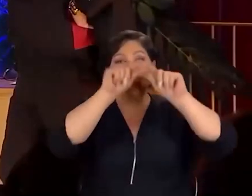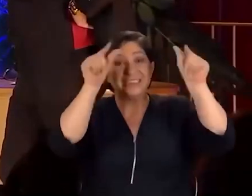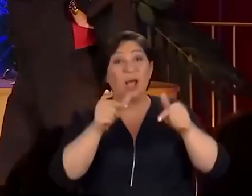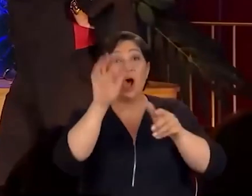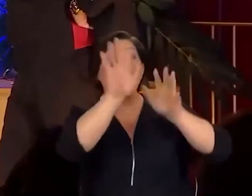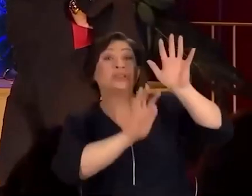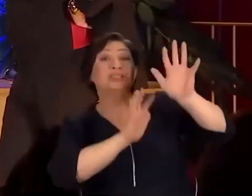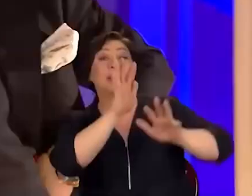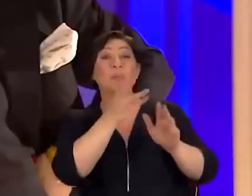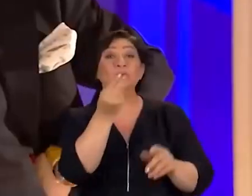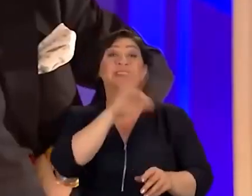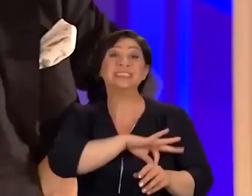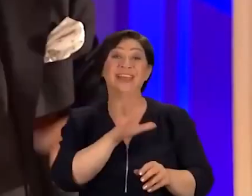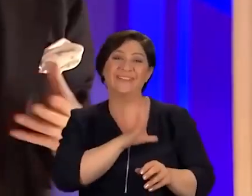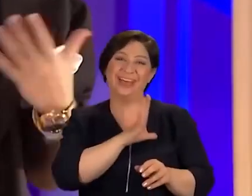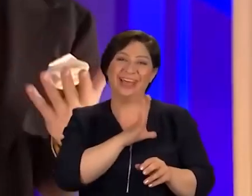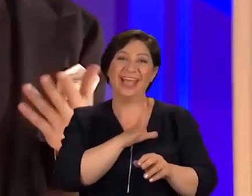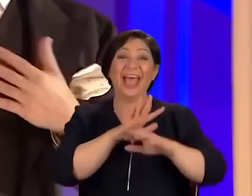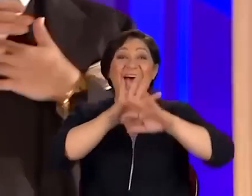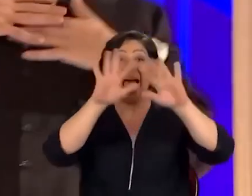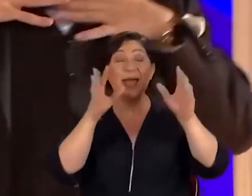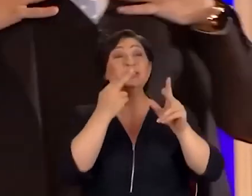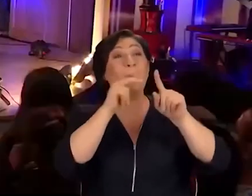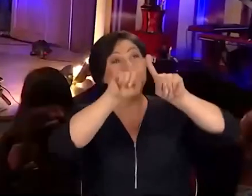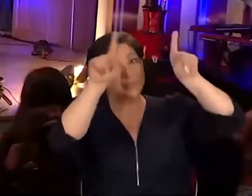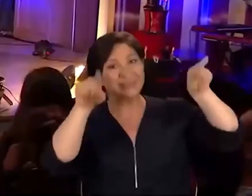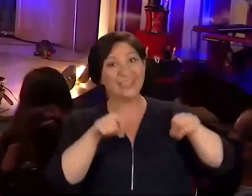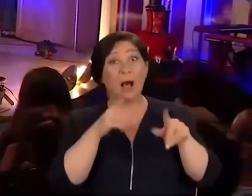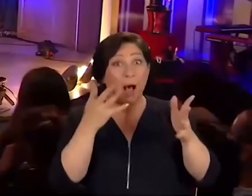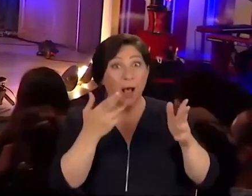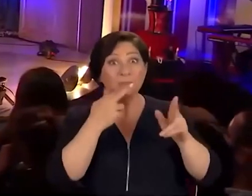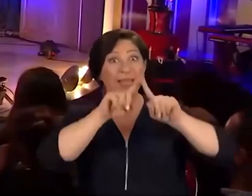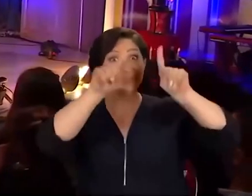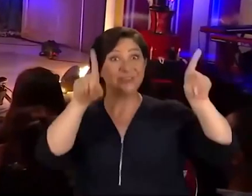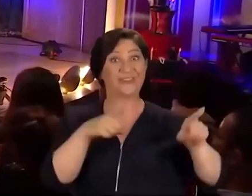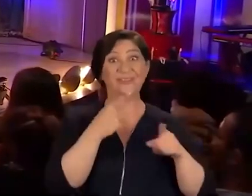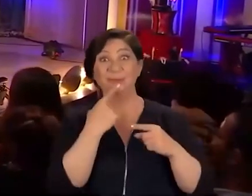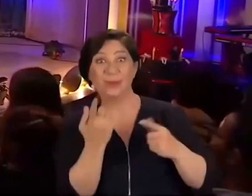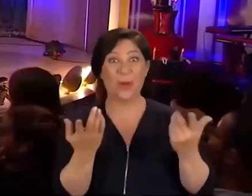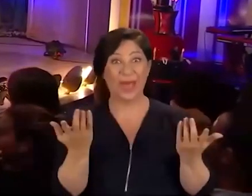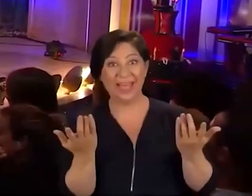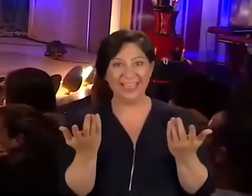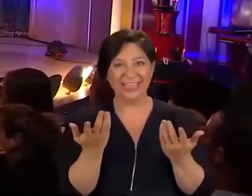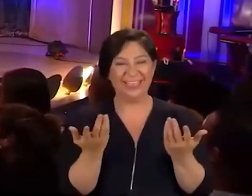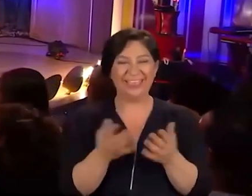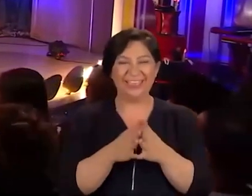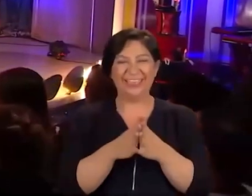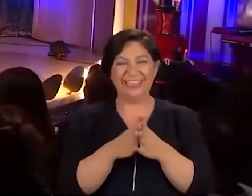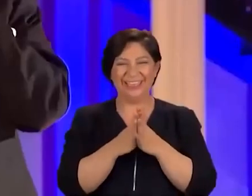pervazı okşamakla O çok işe yarıyor. Herkes de onu seyrederken pencere pervazı mı diyor yani?